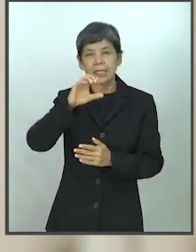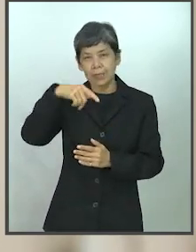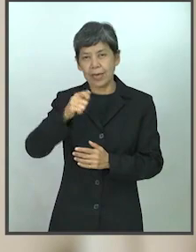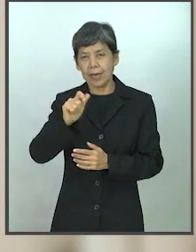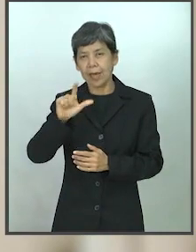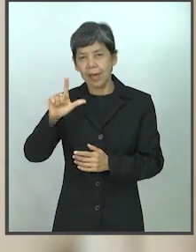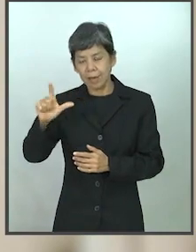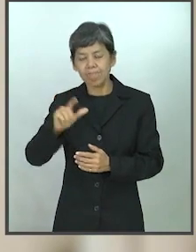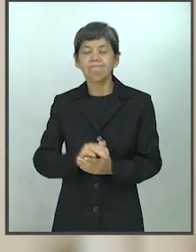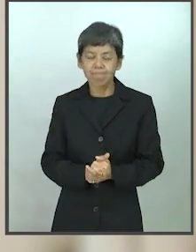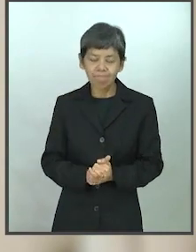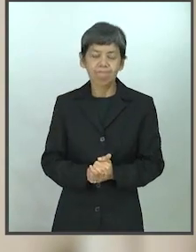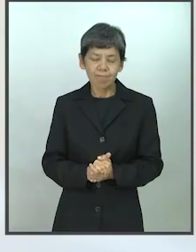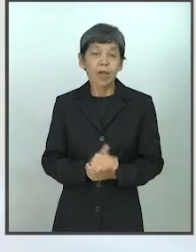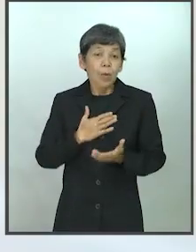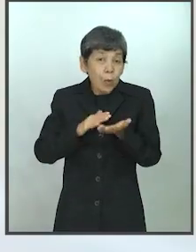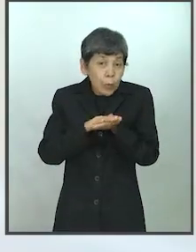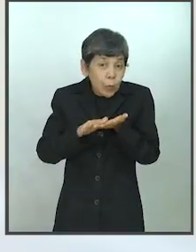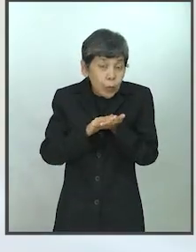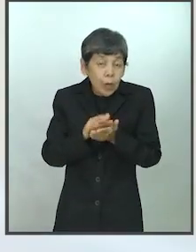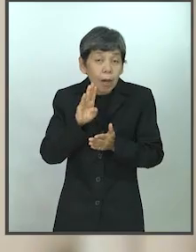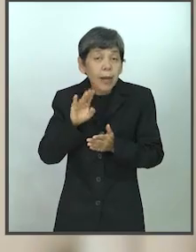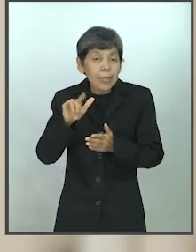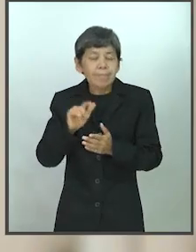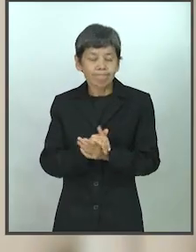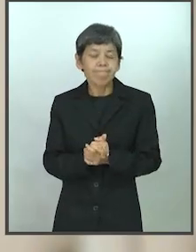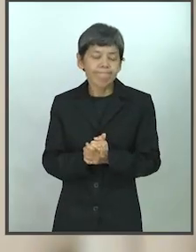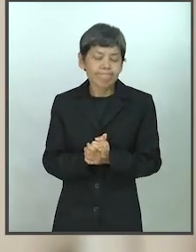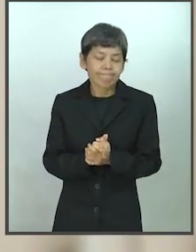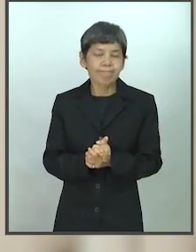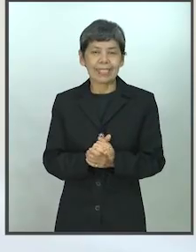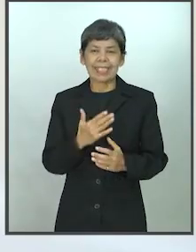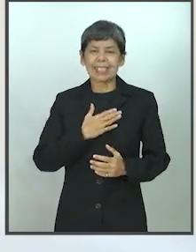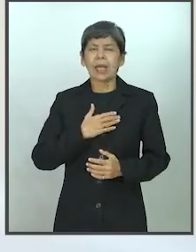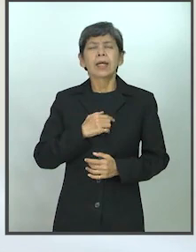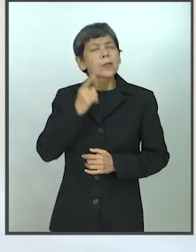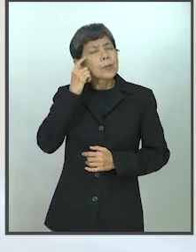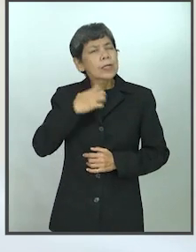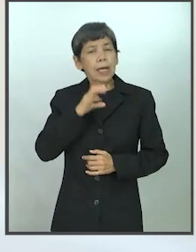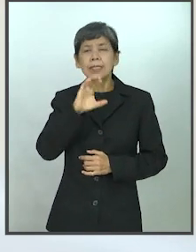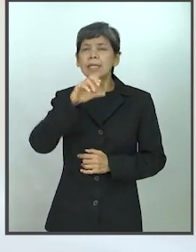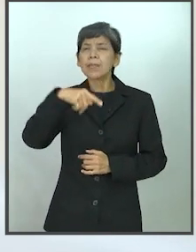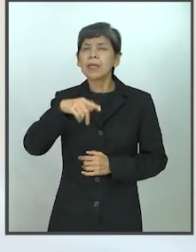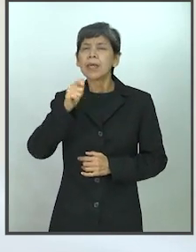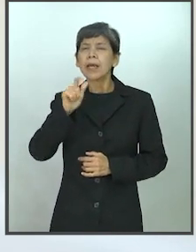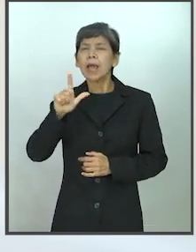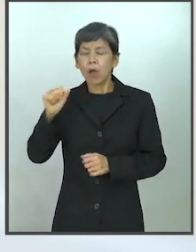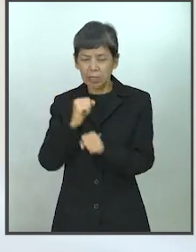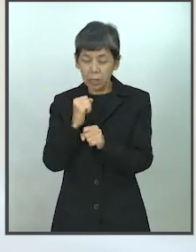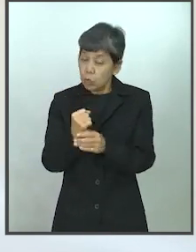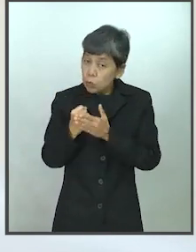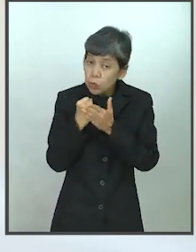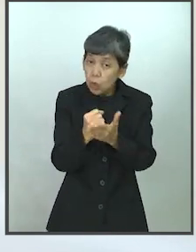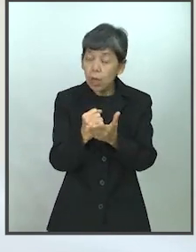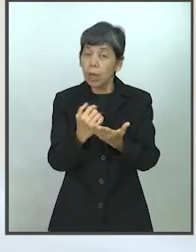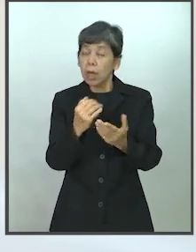ดมหาชนครับ ครับผมขออนุญาตเรียกว่าคุณบัญญัตินะ ครับยินดีครับ ครับผมอยากจะทราบว่า CPO เนี่ยครับเข้ามามีส่วนร่ว